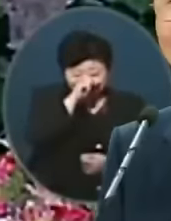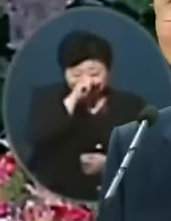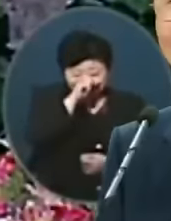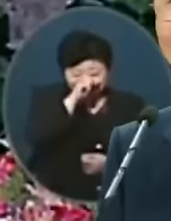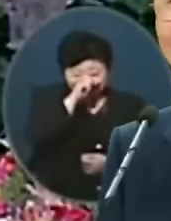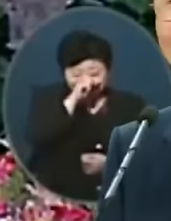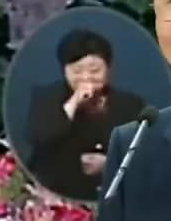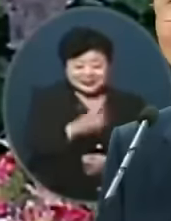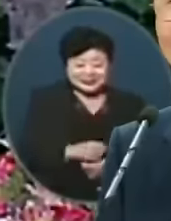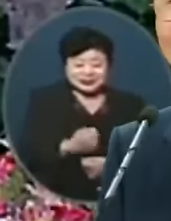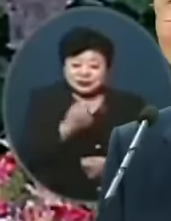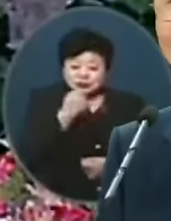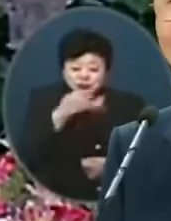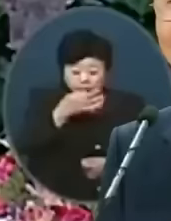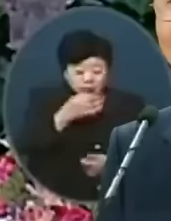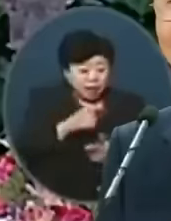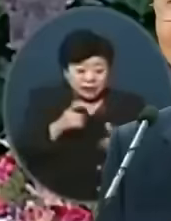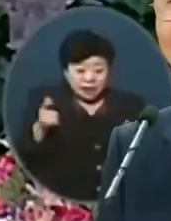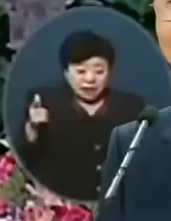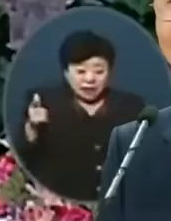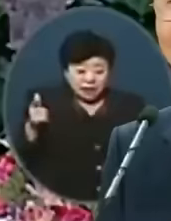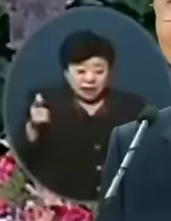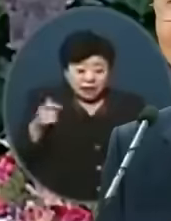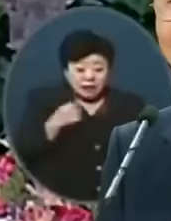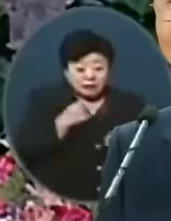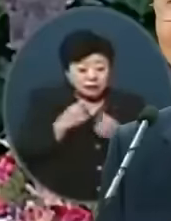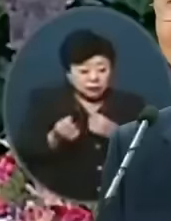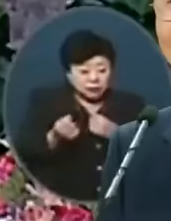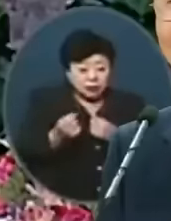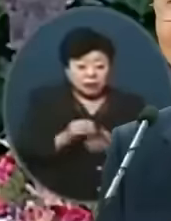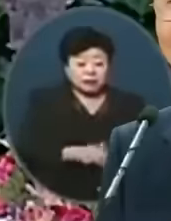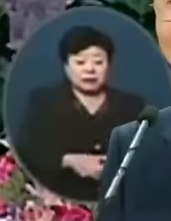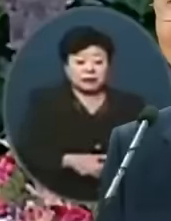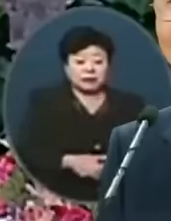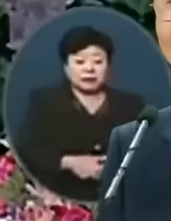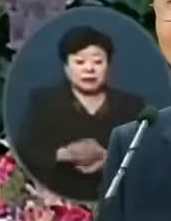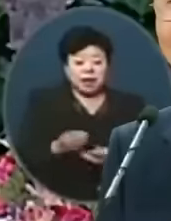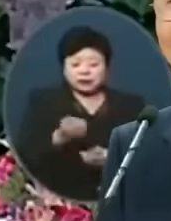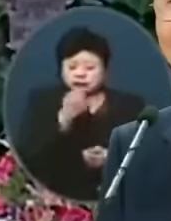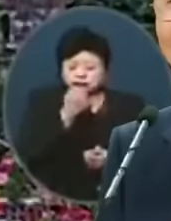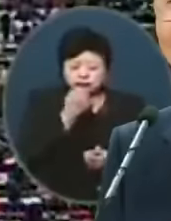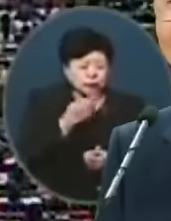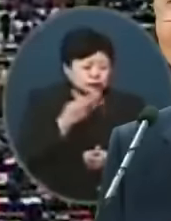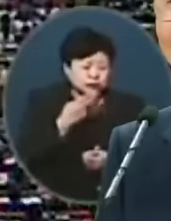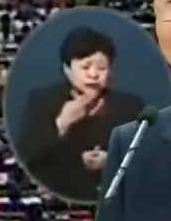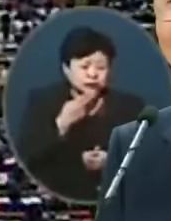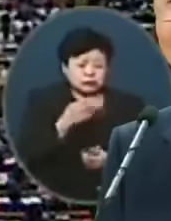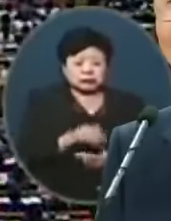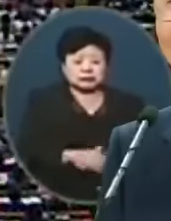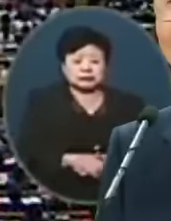힘든 것이 아닙니다. 그런데도 불구하고 우리가 많이 웃지 않습니다.